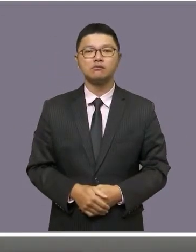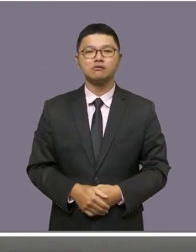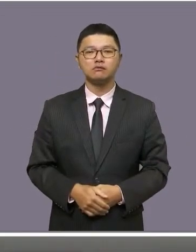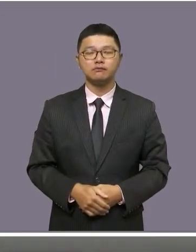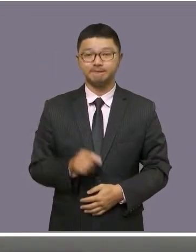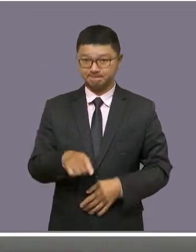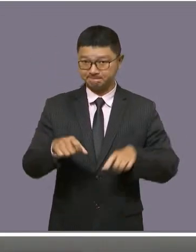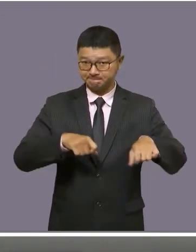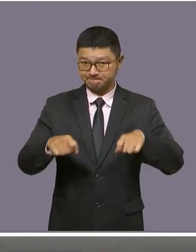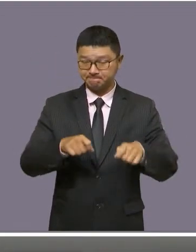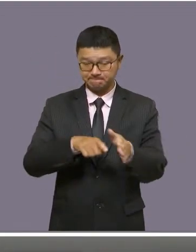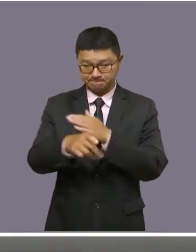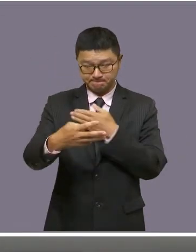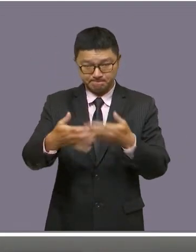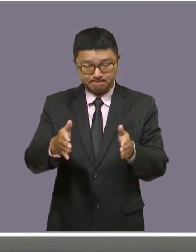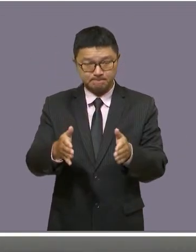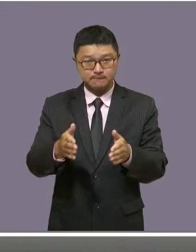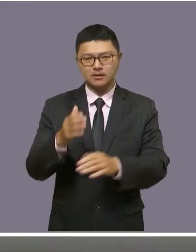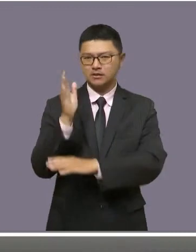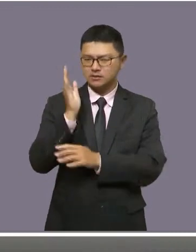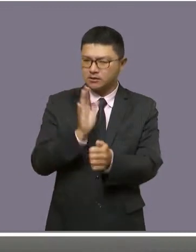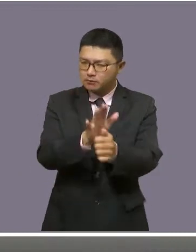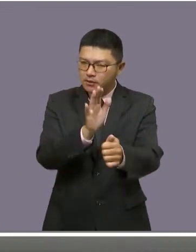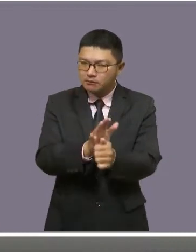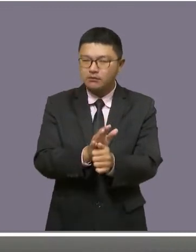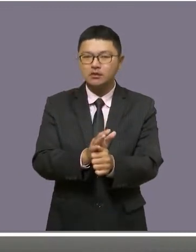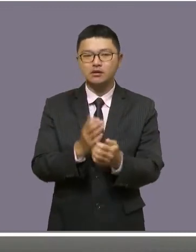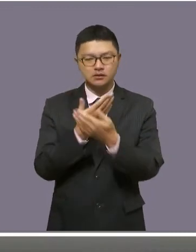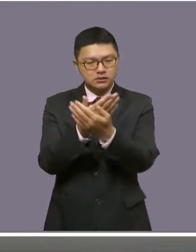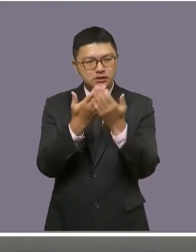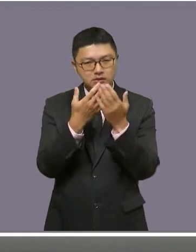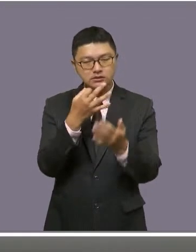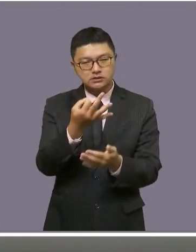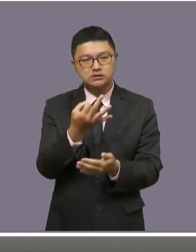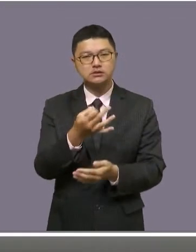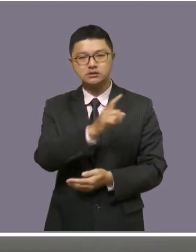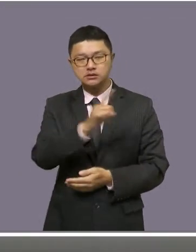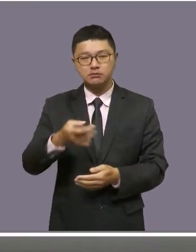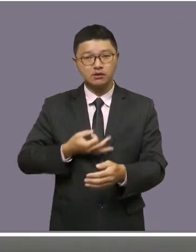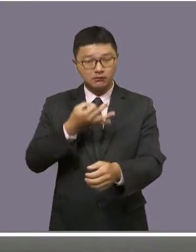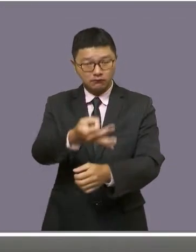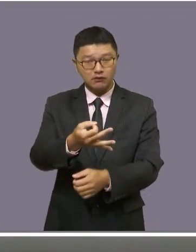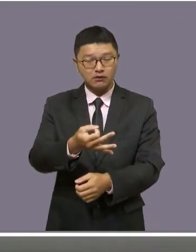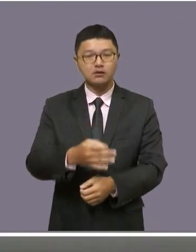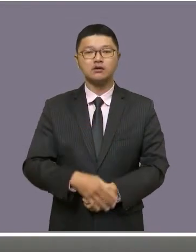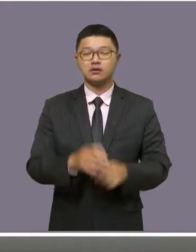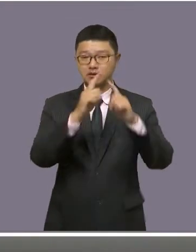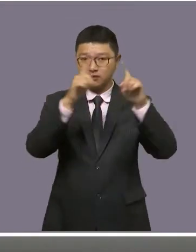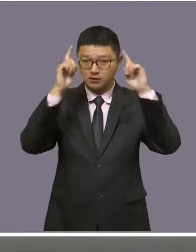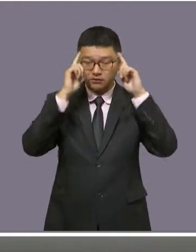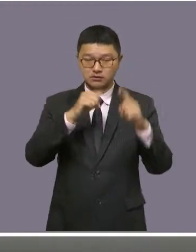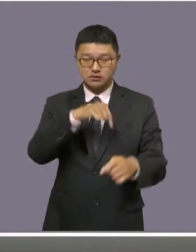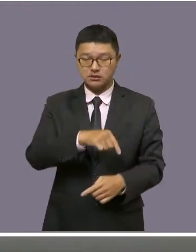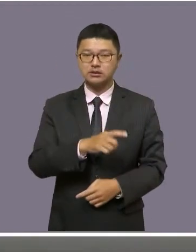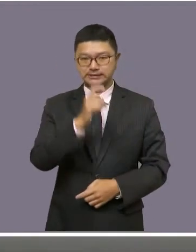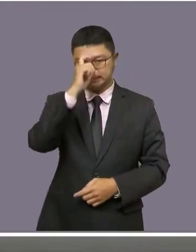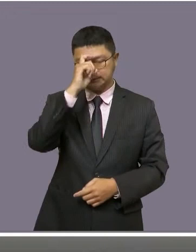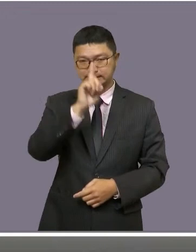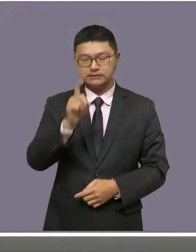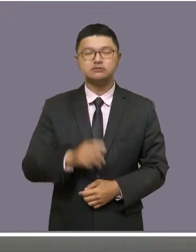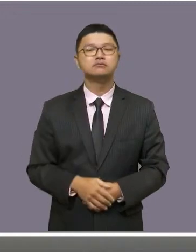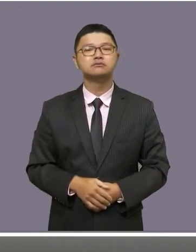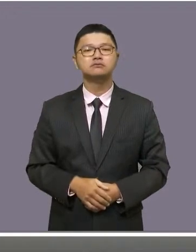的一个专班行政资源还有奖助学金的提供之后，我们的大学我们也希望它能够对